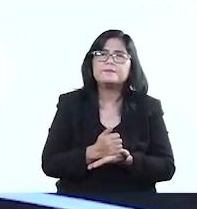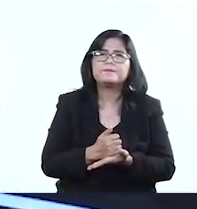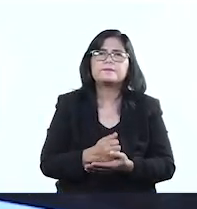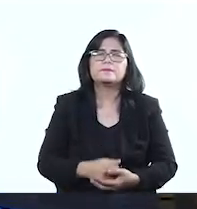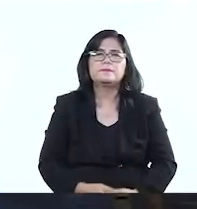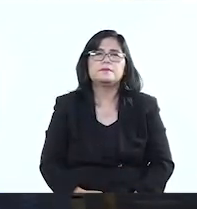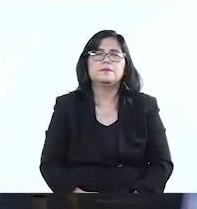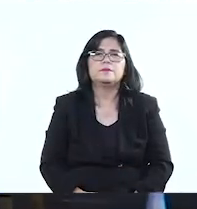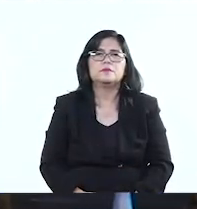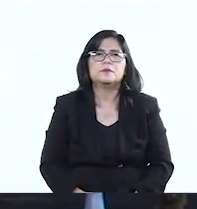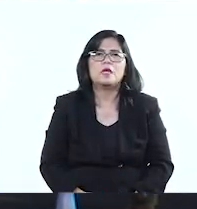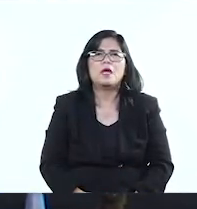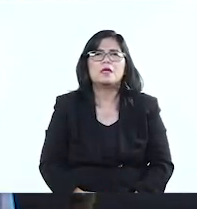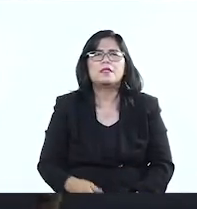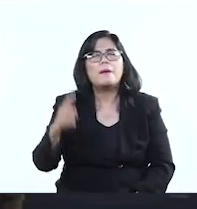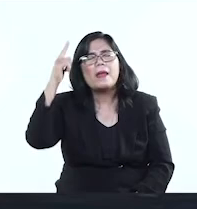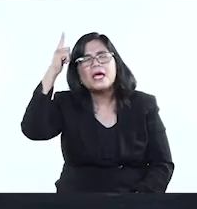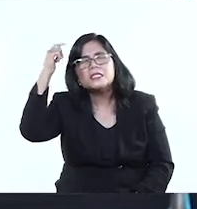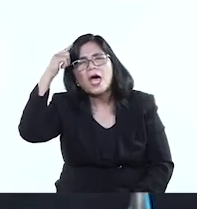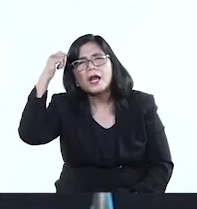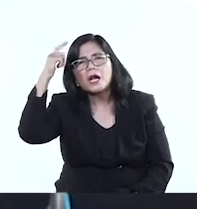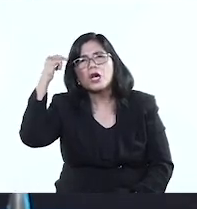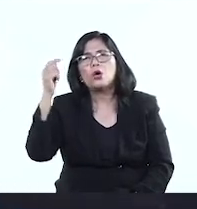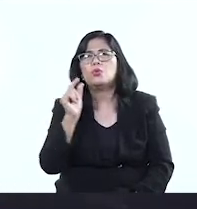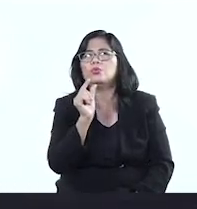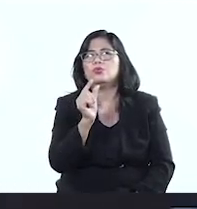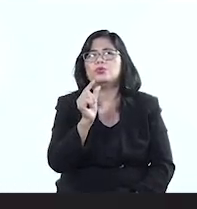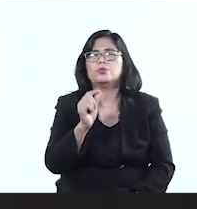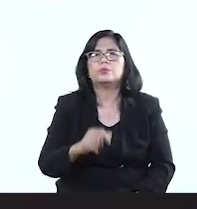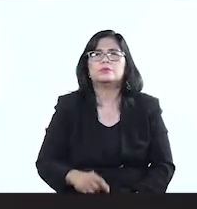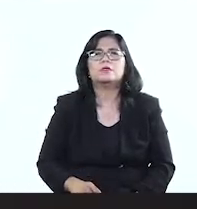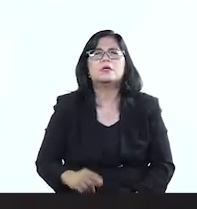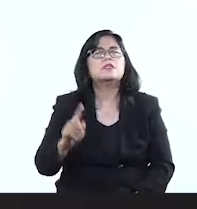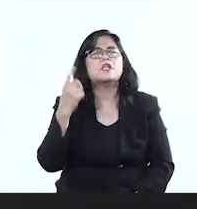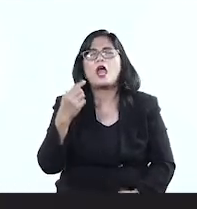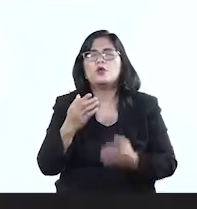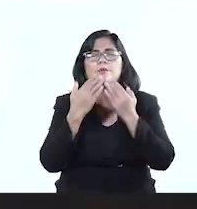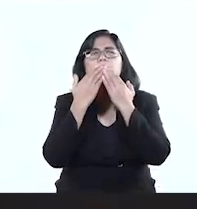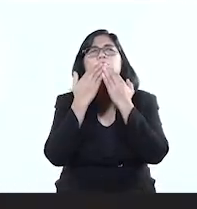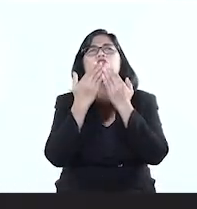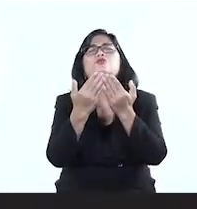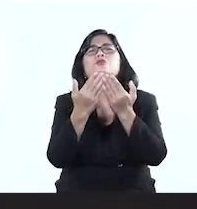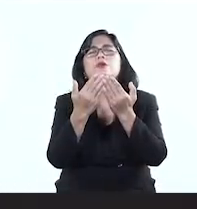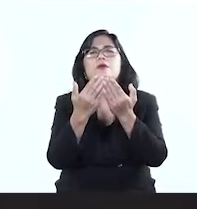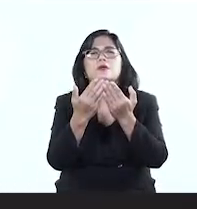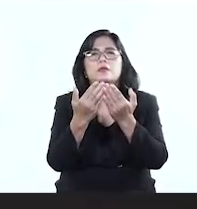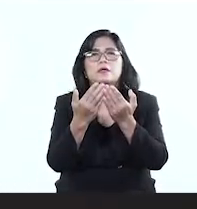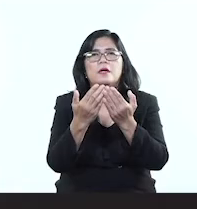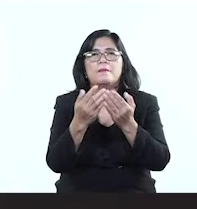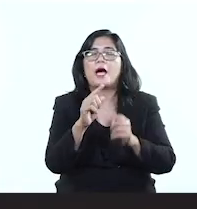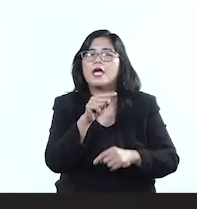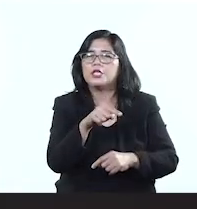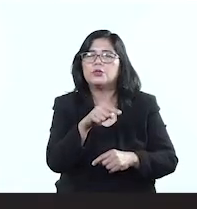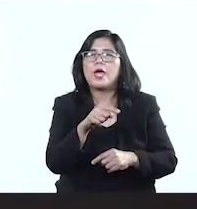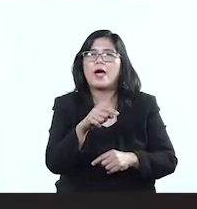Hai masih kita belajar mendisiplinkan diri kita Hai kode selalu bersyukur I make it